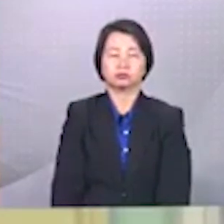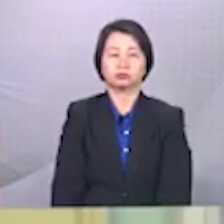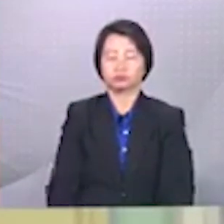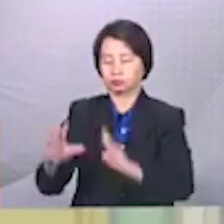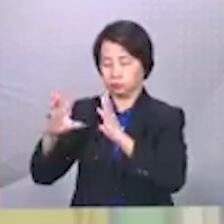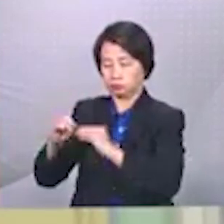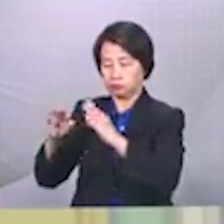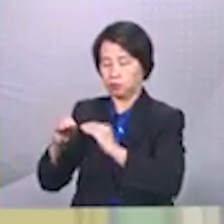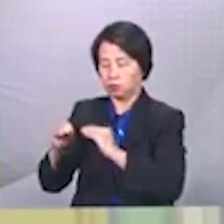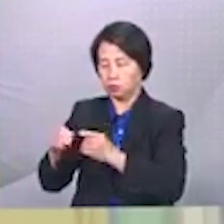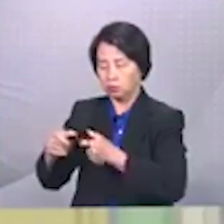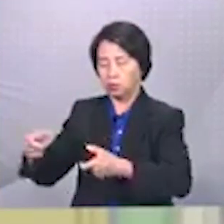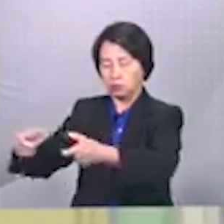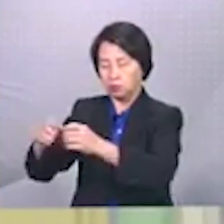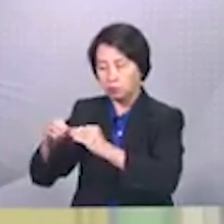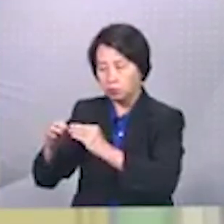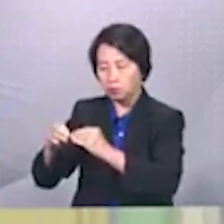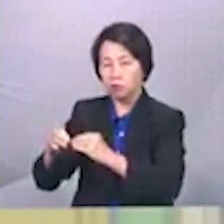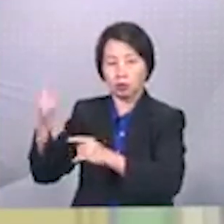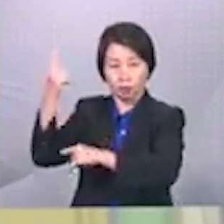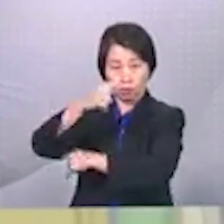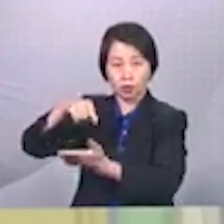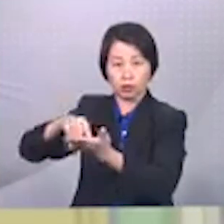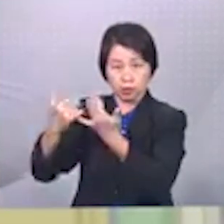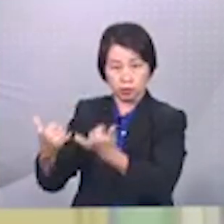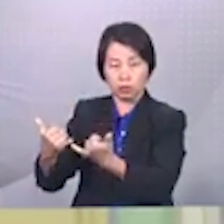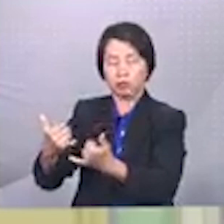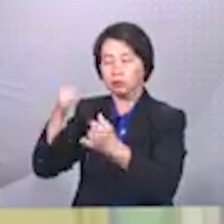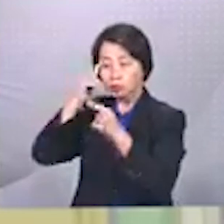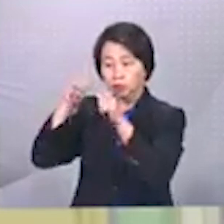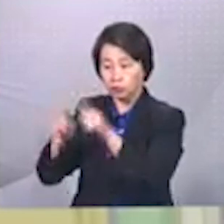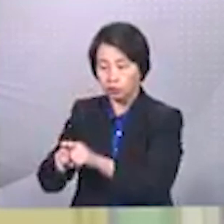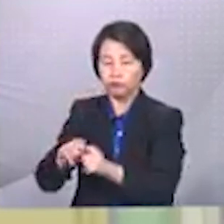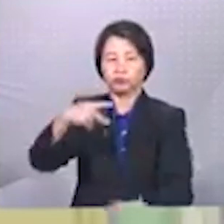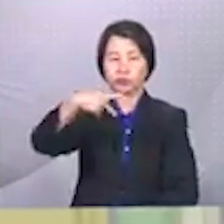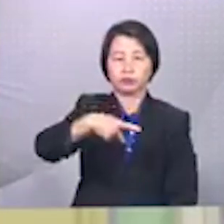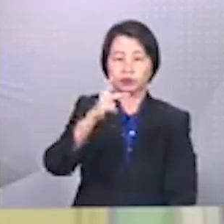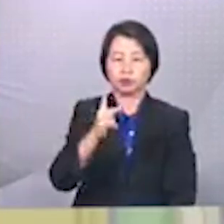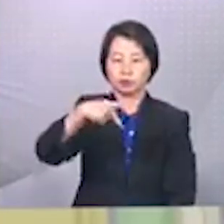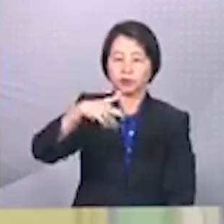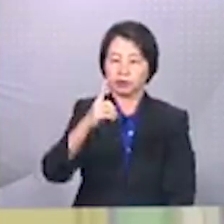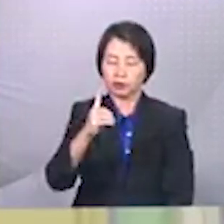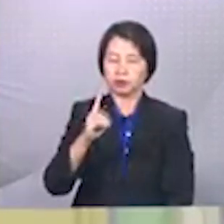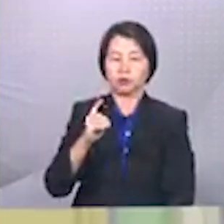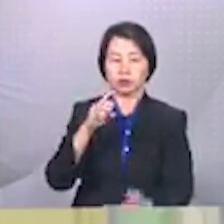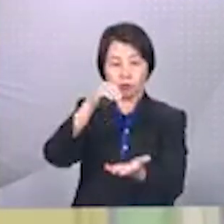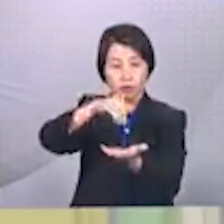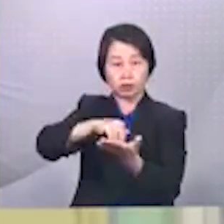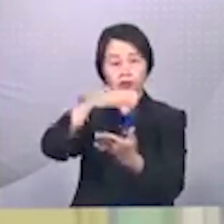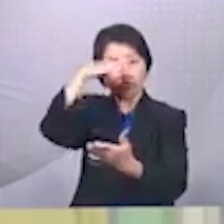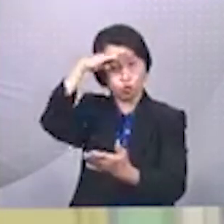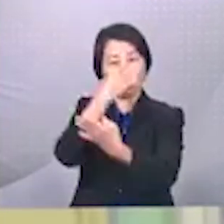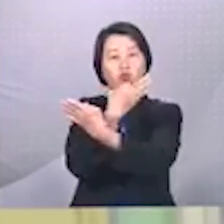Mesyuarat hari ini juga bersetuju supaya PKPD di Simpang Renggam, Keluang,